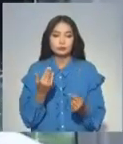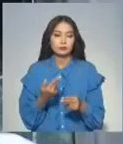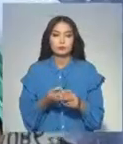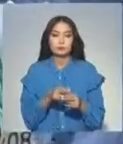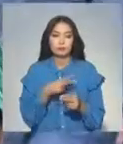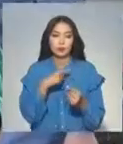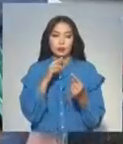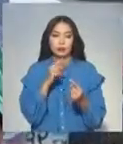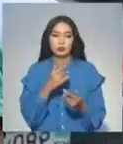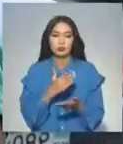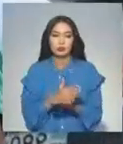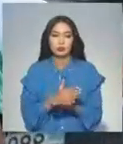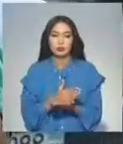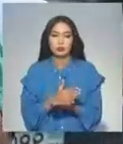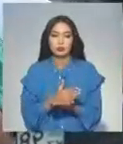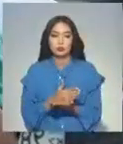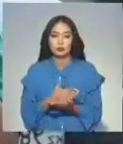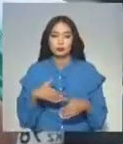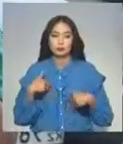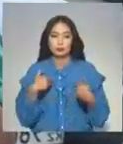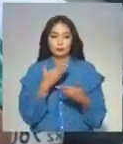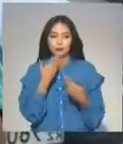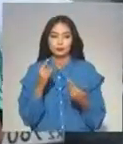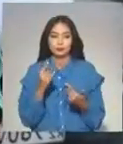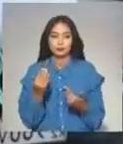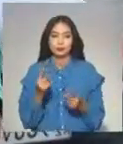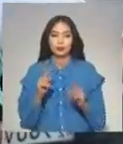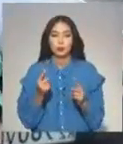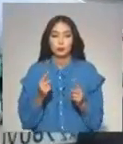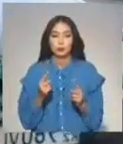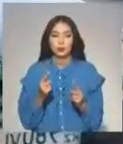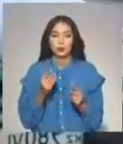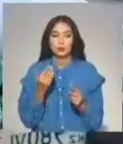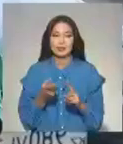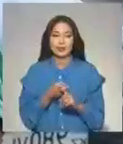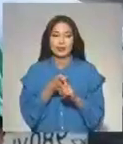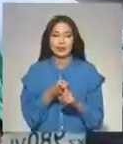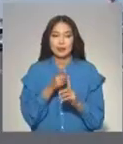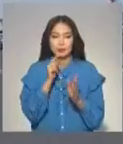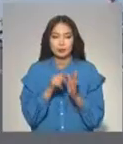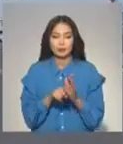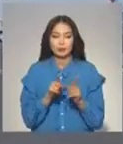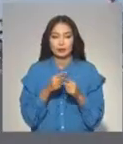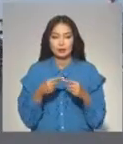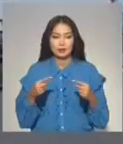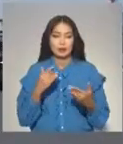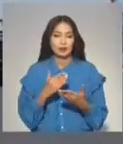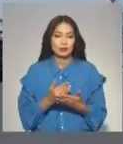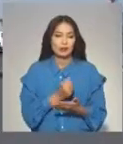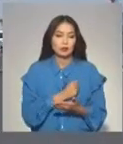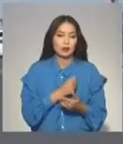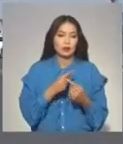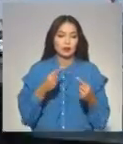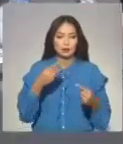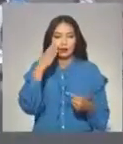қарсымын негізі. Сенім жоқ оларға қазір. Потому что то инфекция кірсе, то еще что-нибудь. Өкінішке қарай